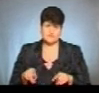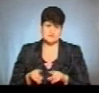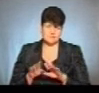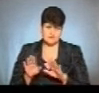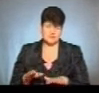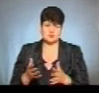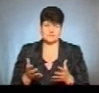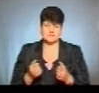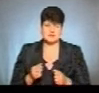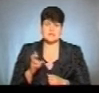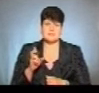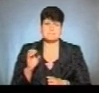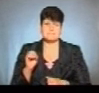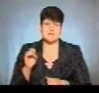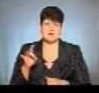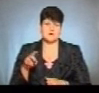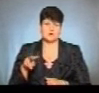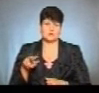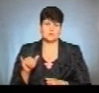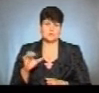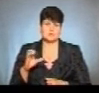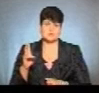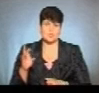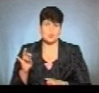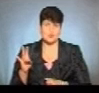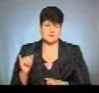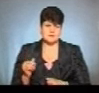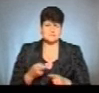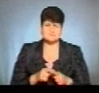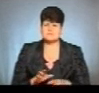Якщо взяти Берлусконі, це медіамагнат і